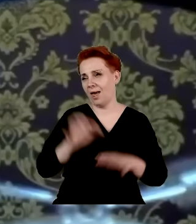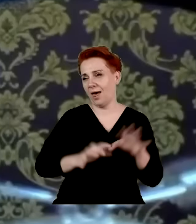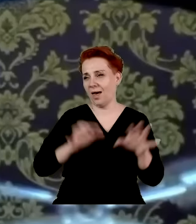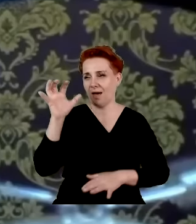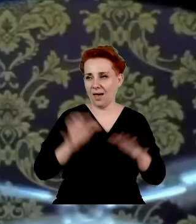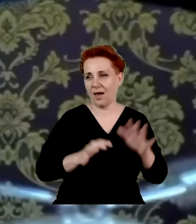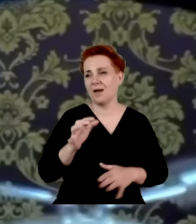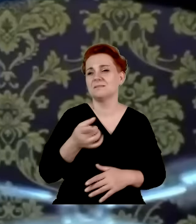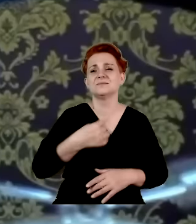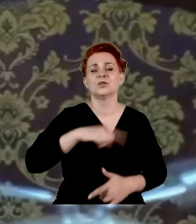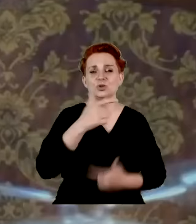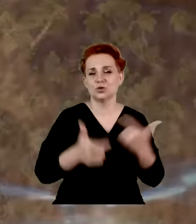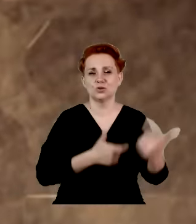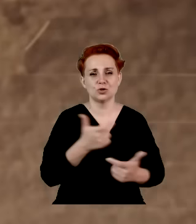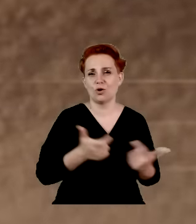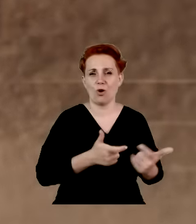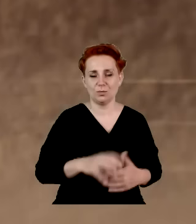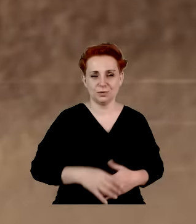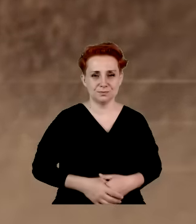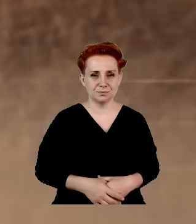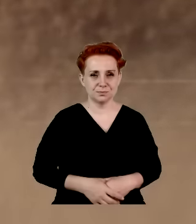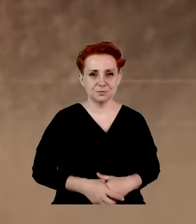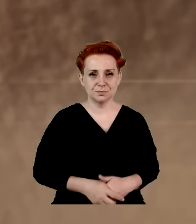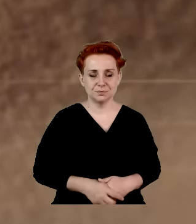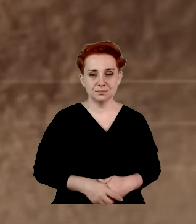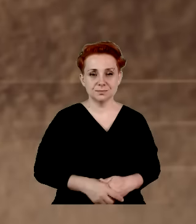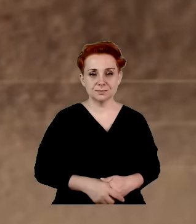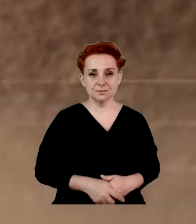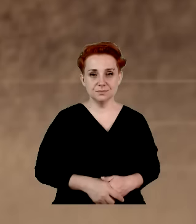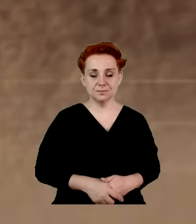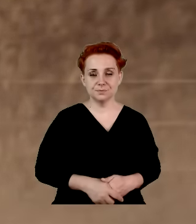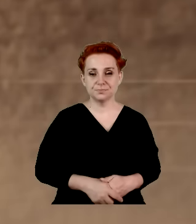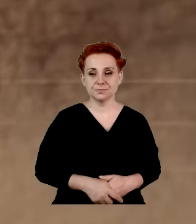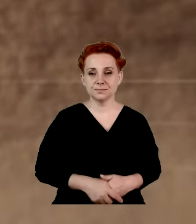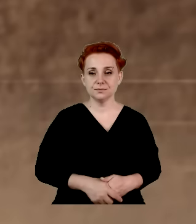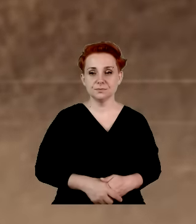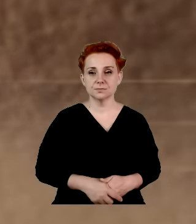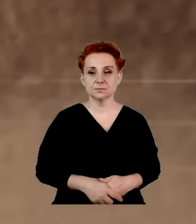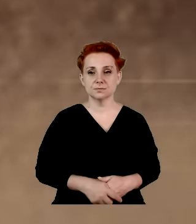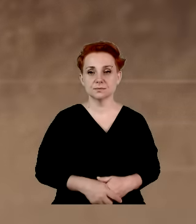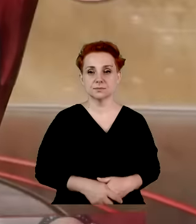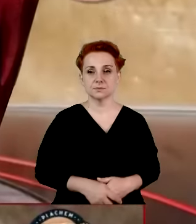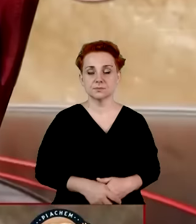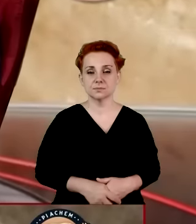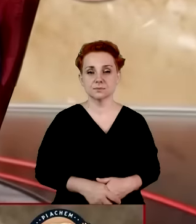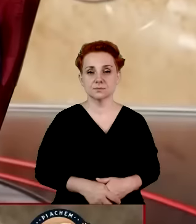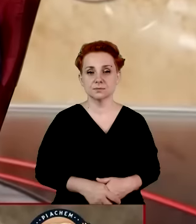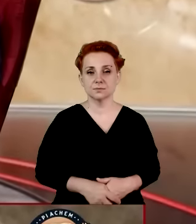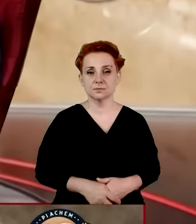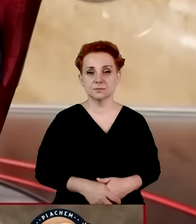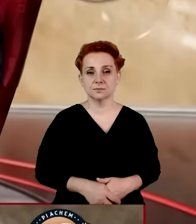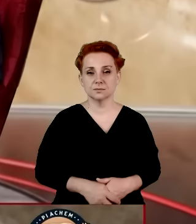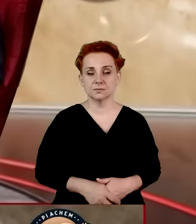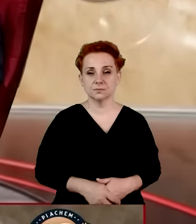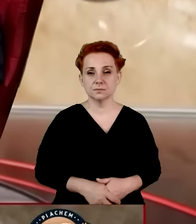Natomiast mnie rozbawiło, bo ja słuchałam całej tej konferencji pana Korneluka. On też dziennikarz jeden zadał mu pytanie,